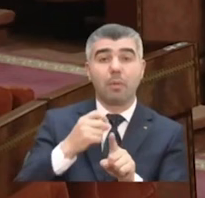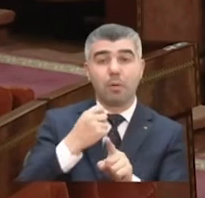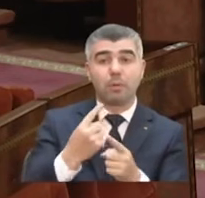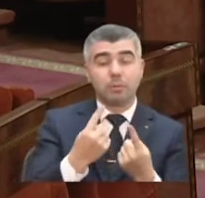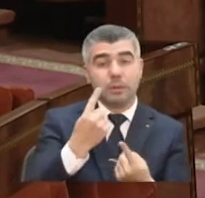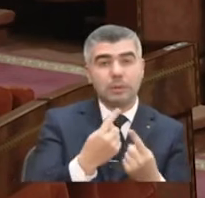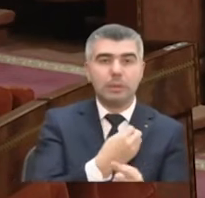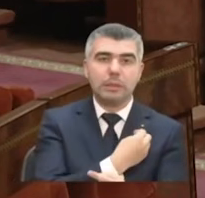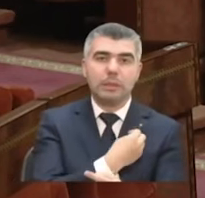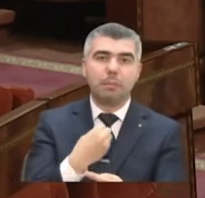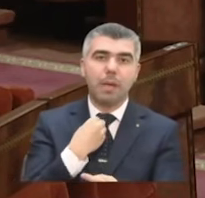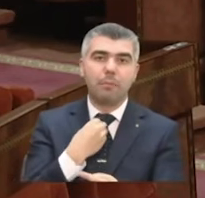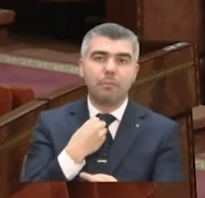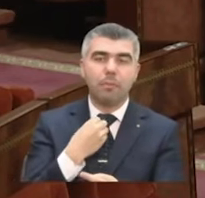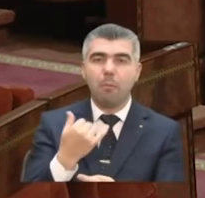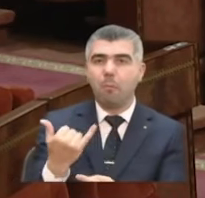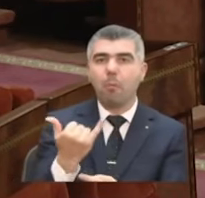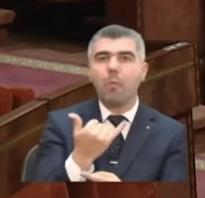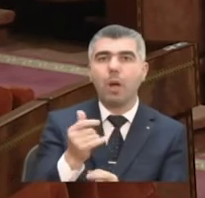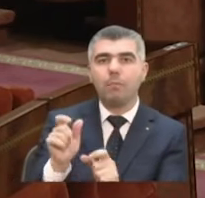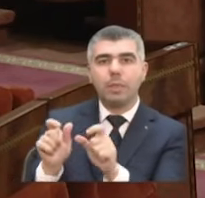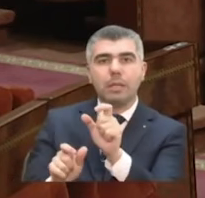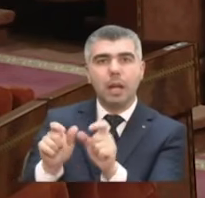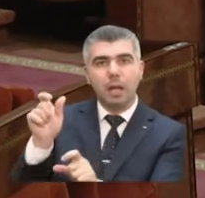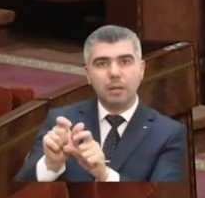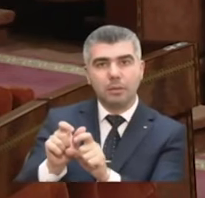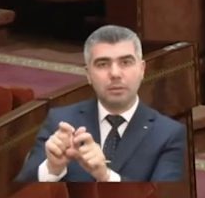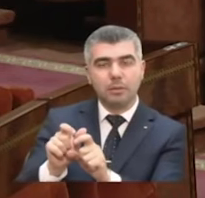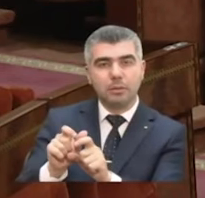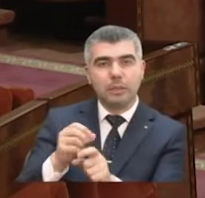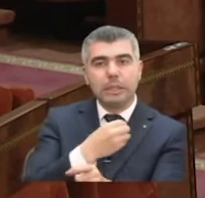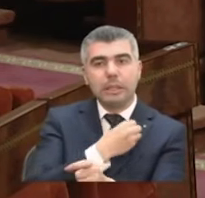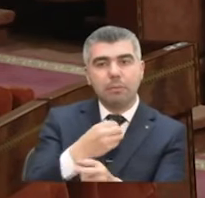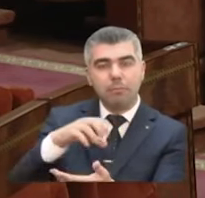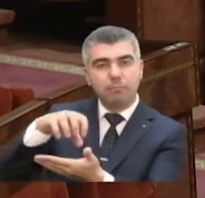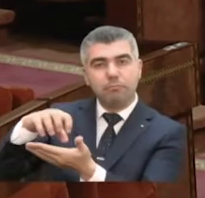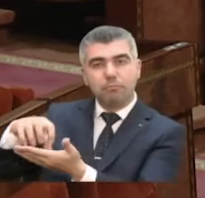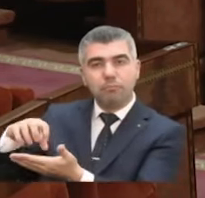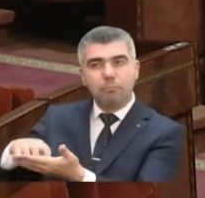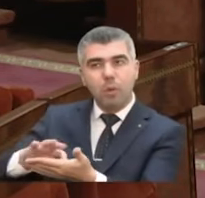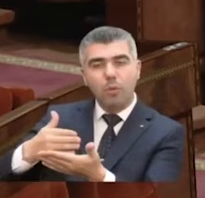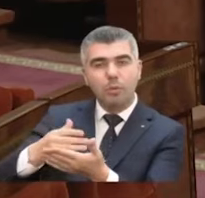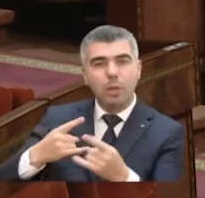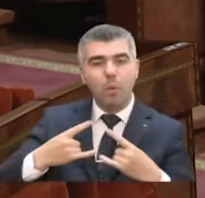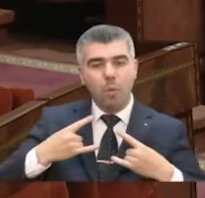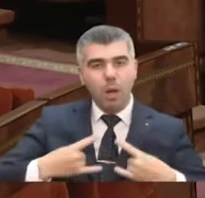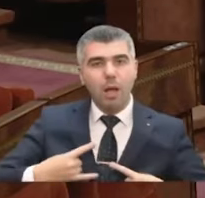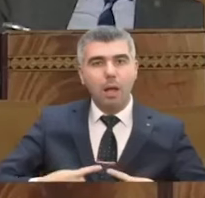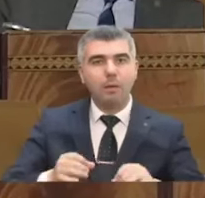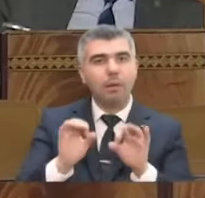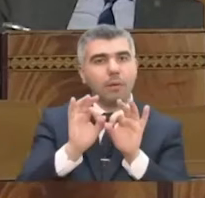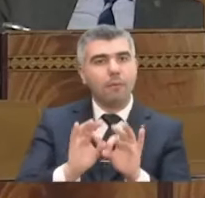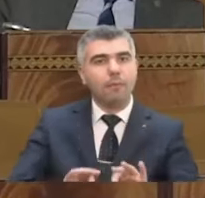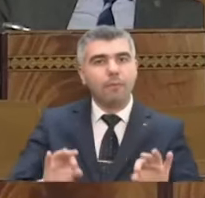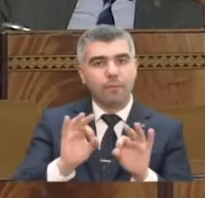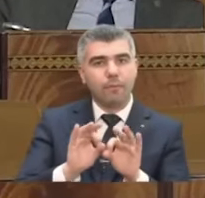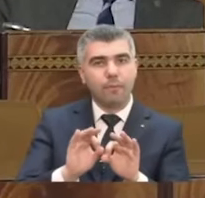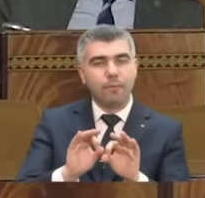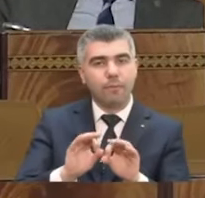من صحة المواطن، في حين أن المستشفيات كتنعدم فيها كل شروط السلامة، الآليات